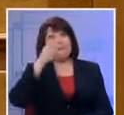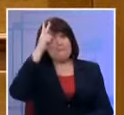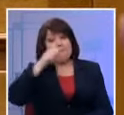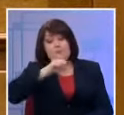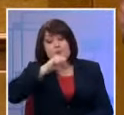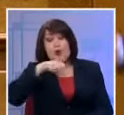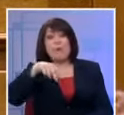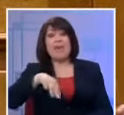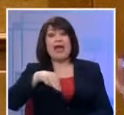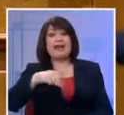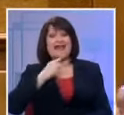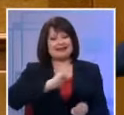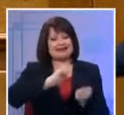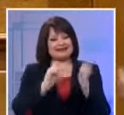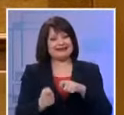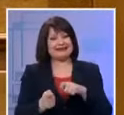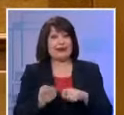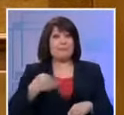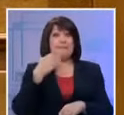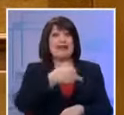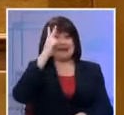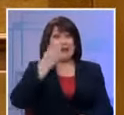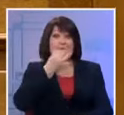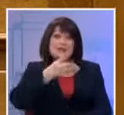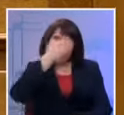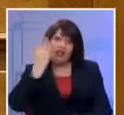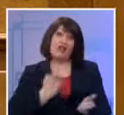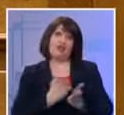απλώς σε ηθική υποχρέωση στο Βερολίνο, κύριε Τσίπρα.